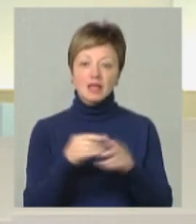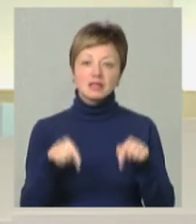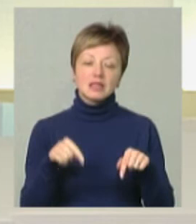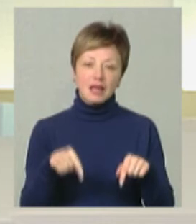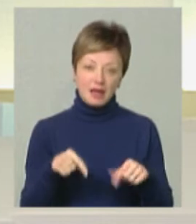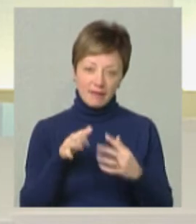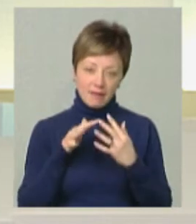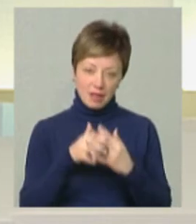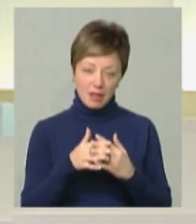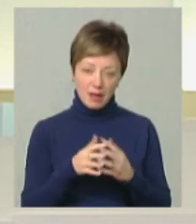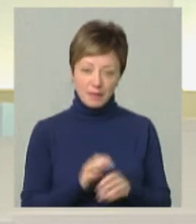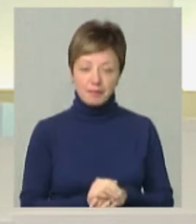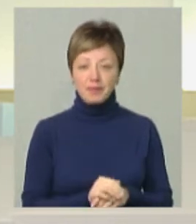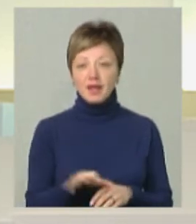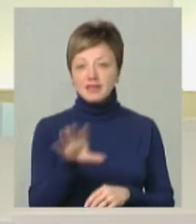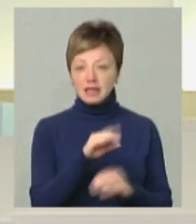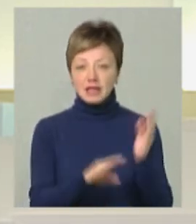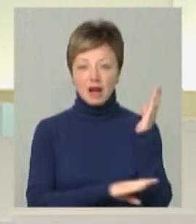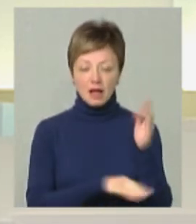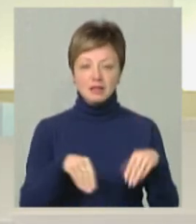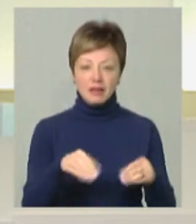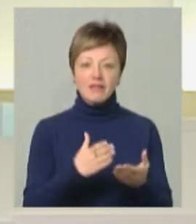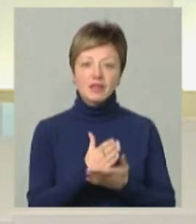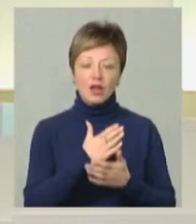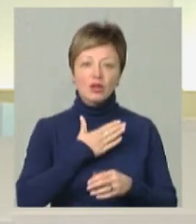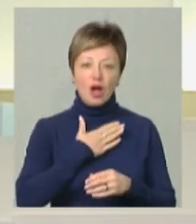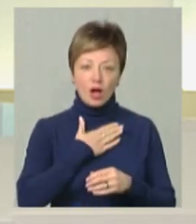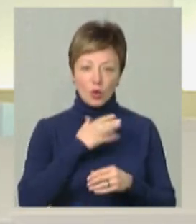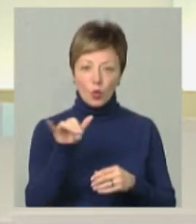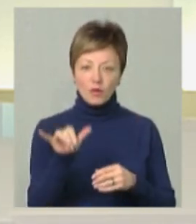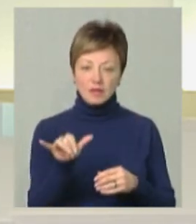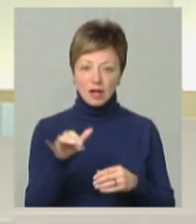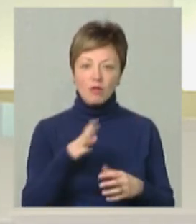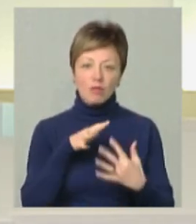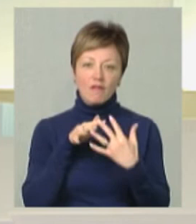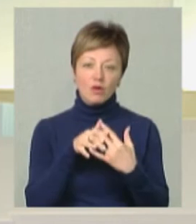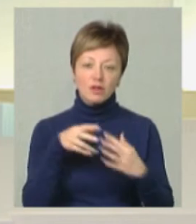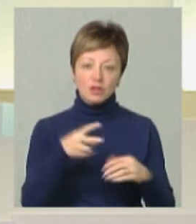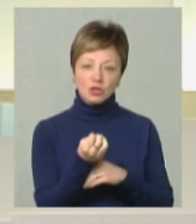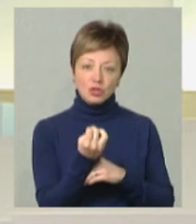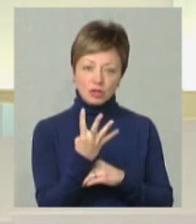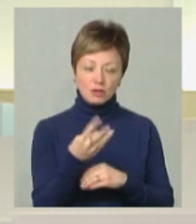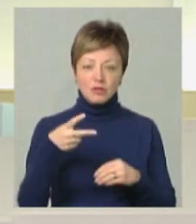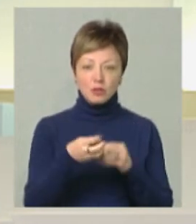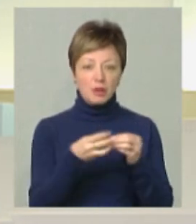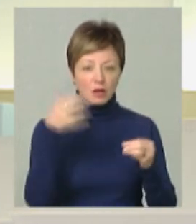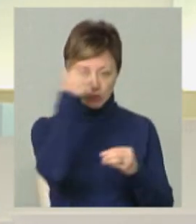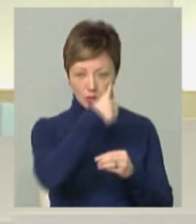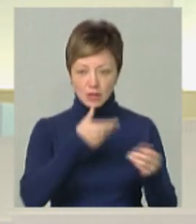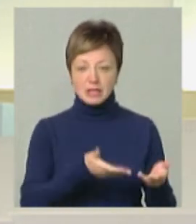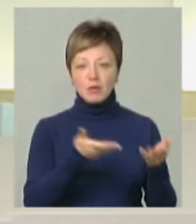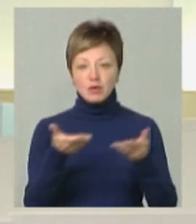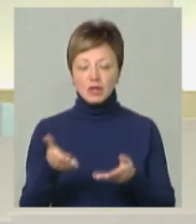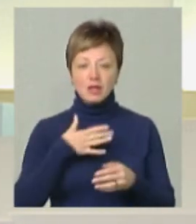цієї війни. І ці дерева садили ветерани нашого університету, які воювали в 14-15 році. І ми запросили